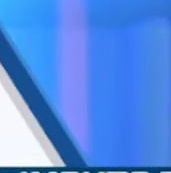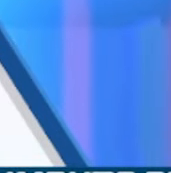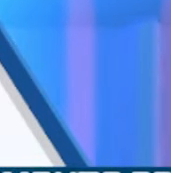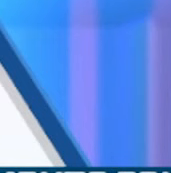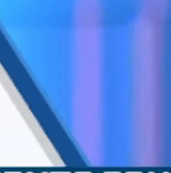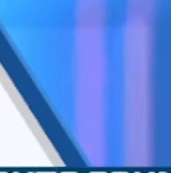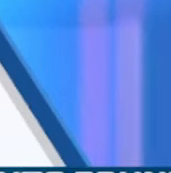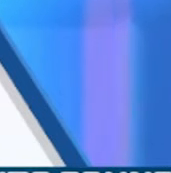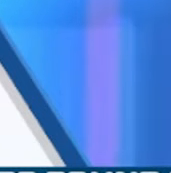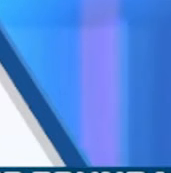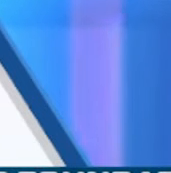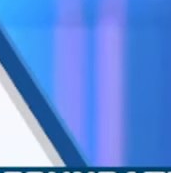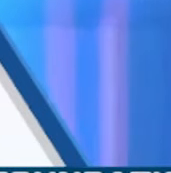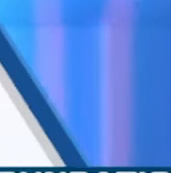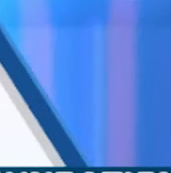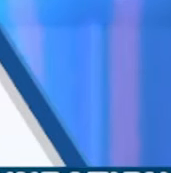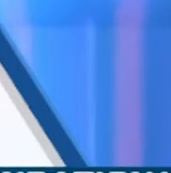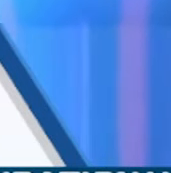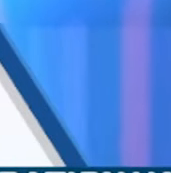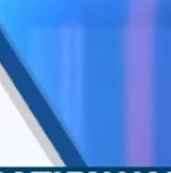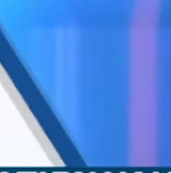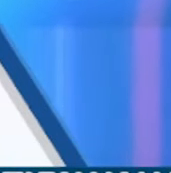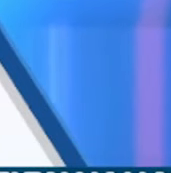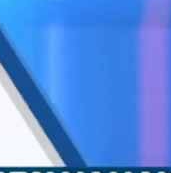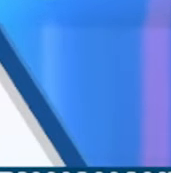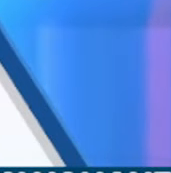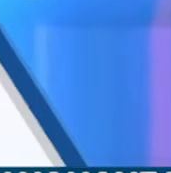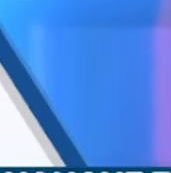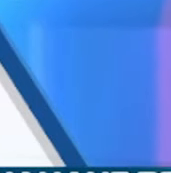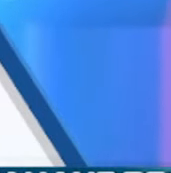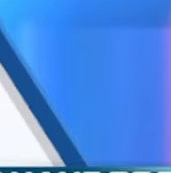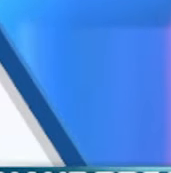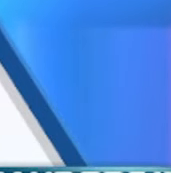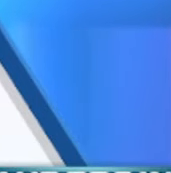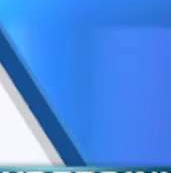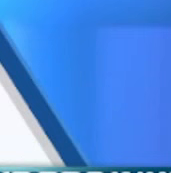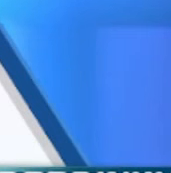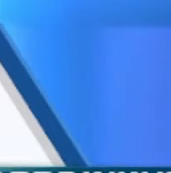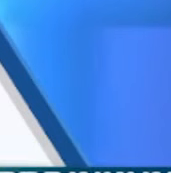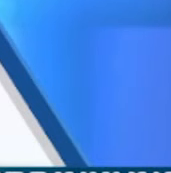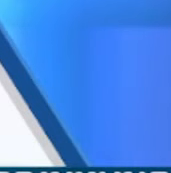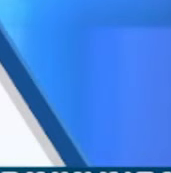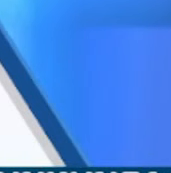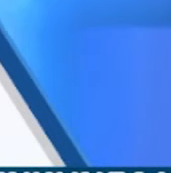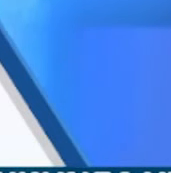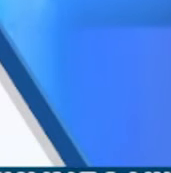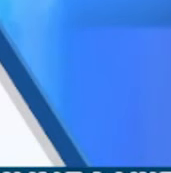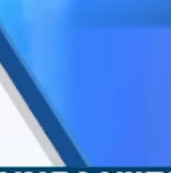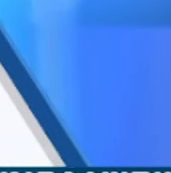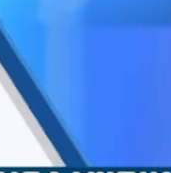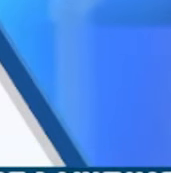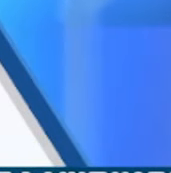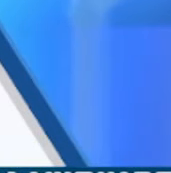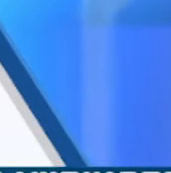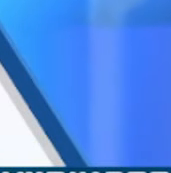umuhangayiko ndetse no kutabona umwanya wo gusabana no kuganira hagati y'ababana mu muryango. Hakenewe ko abantu mu byiciro